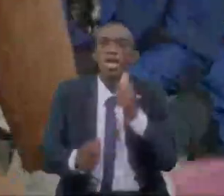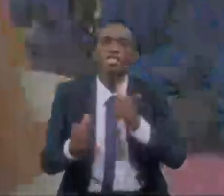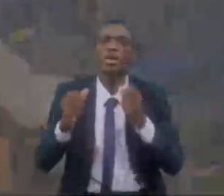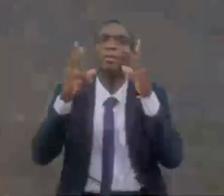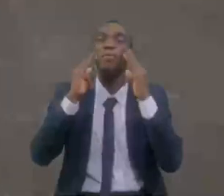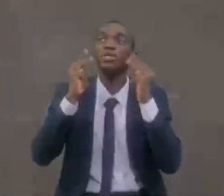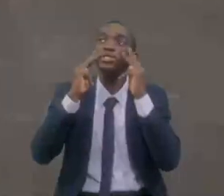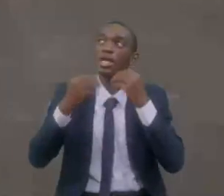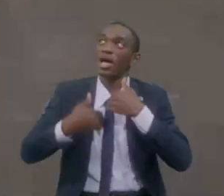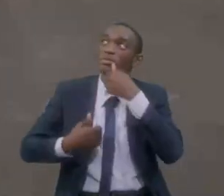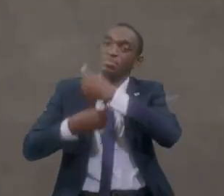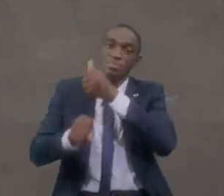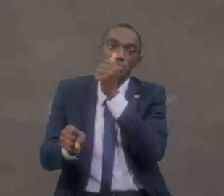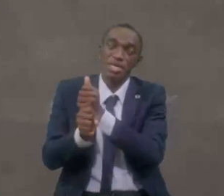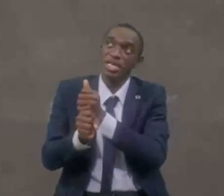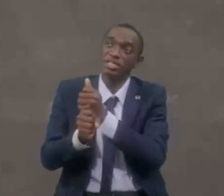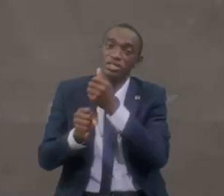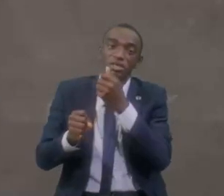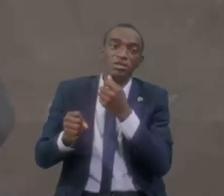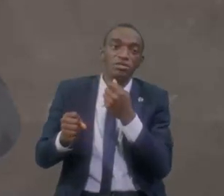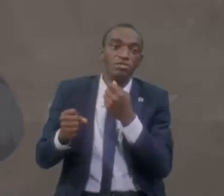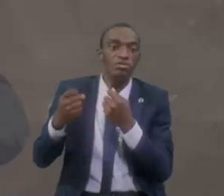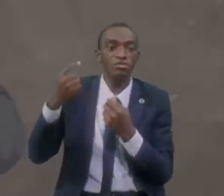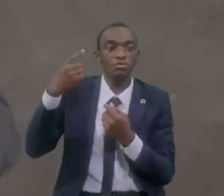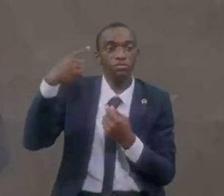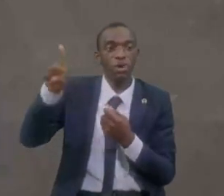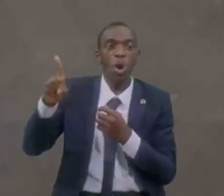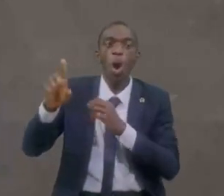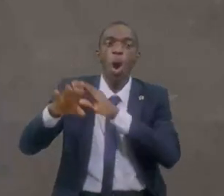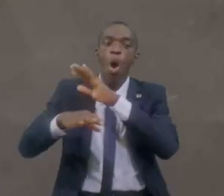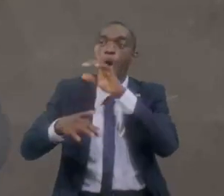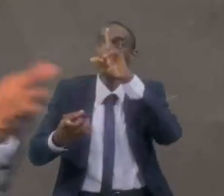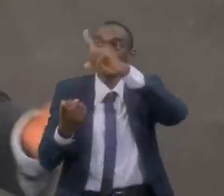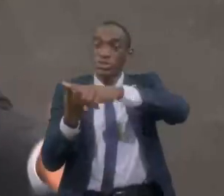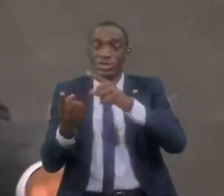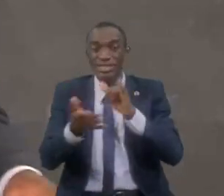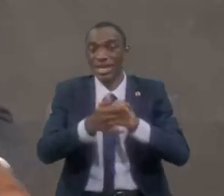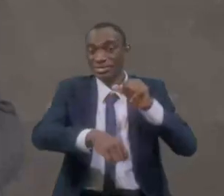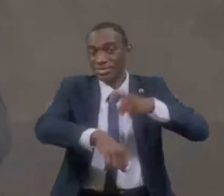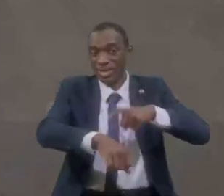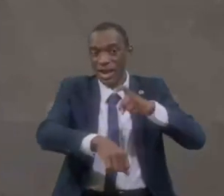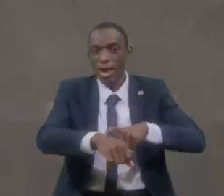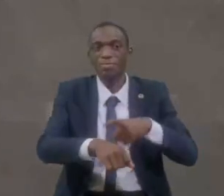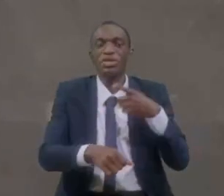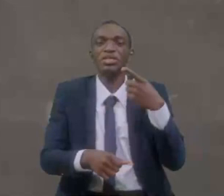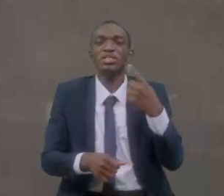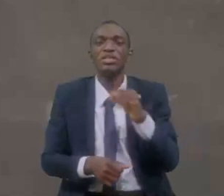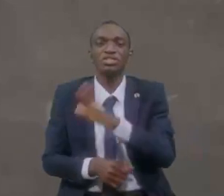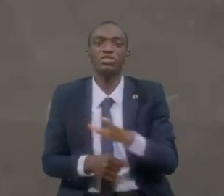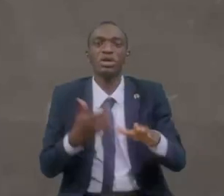car les enfants d'Israël avaient jusqu'alors brûlé des parfums devant